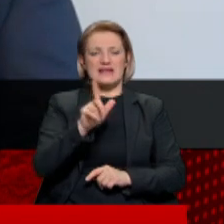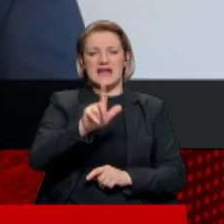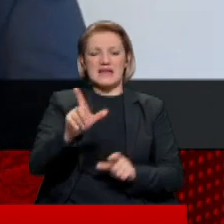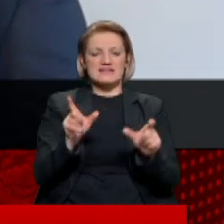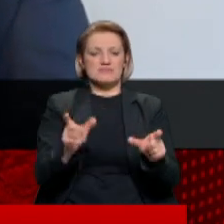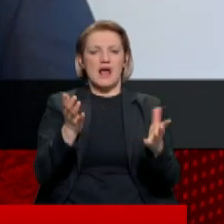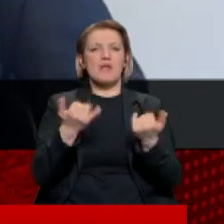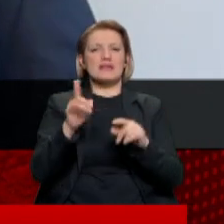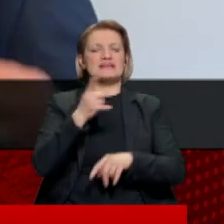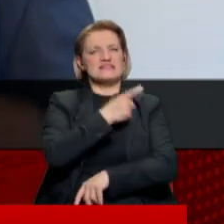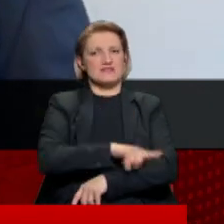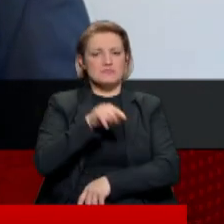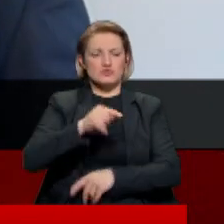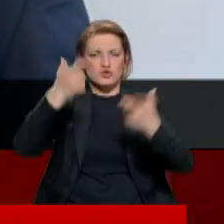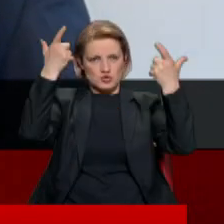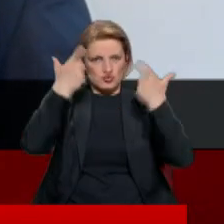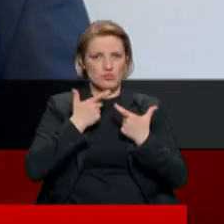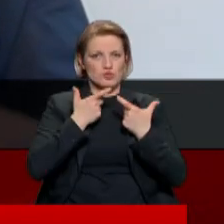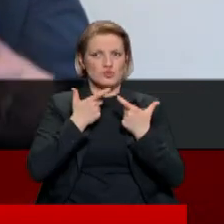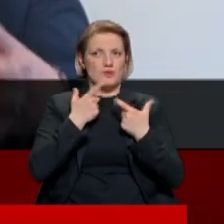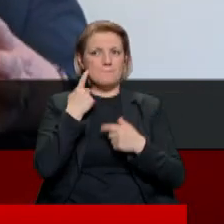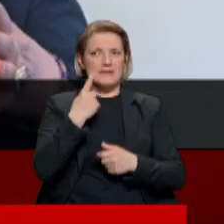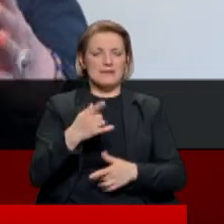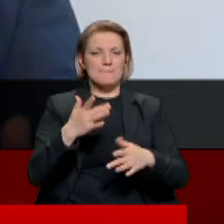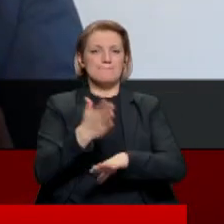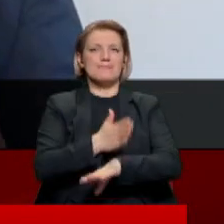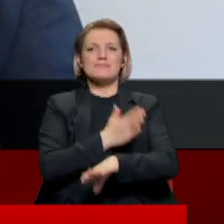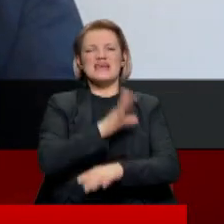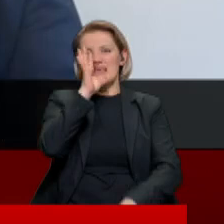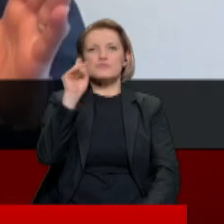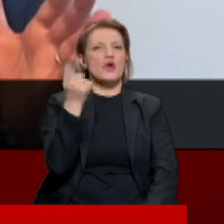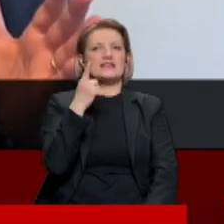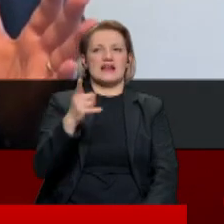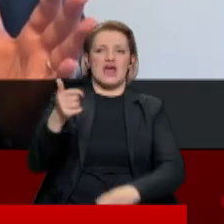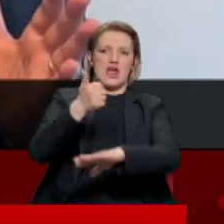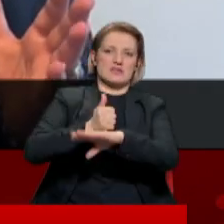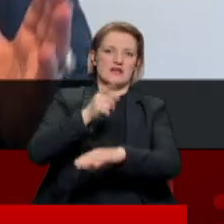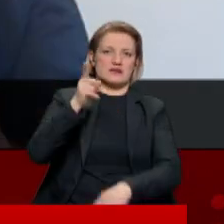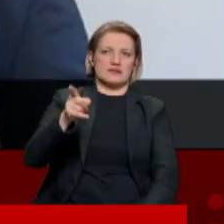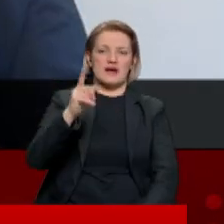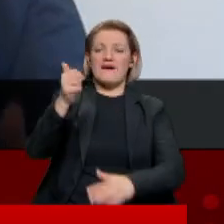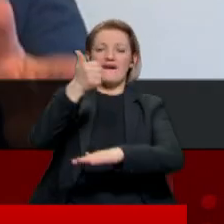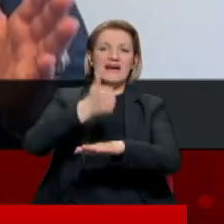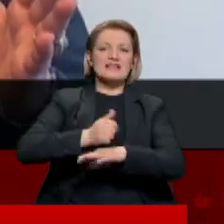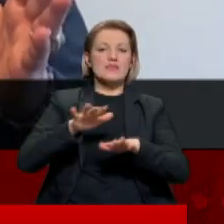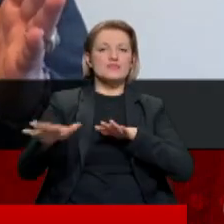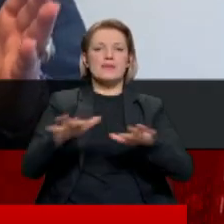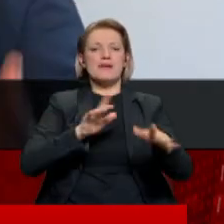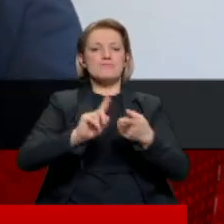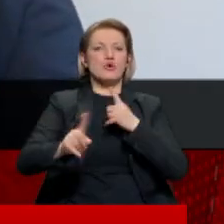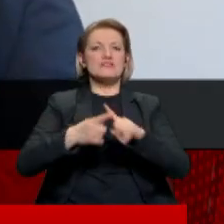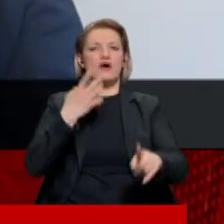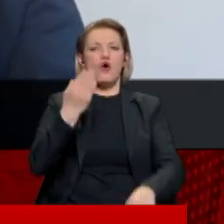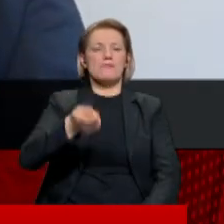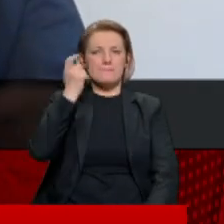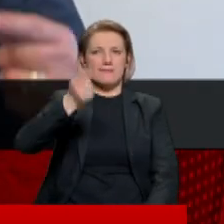da sınıfta kaldı. Bunun sorumlusu, bakın memleketi kim yönetir? İktidar. Evet. İktidarın deprem politikası